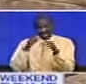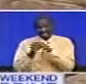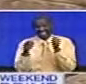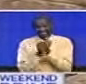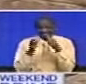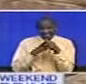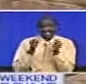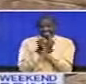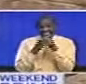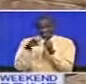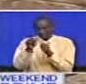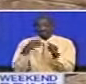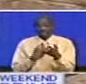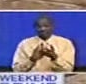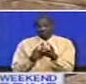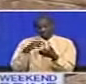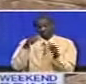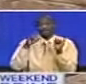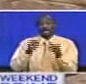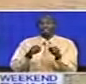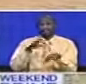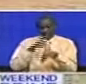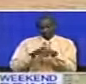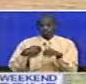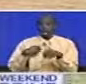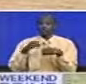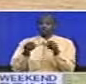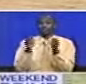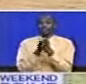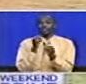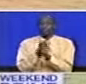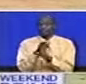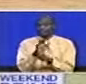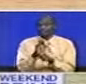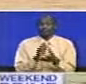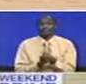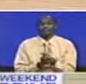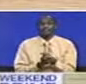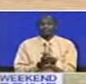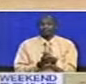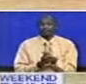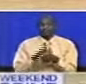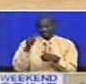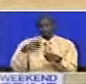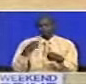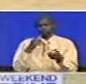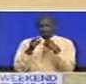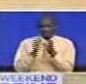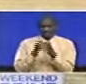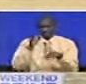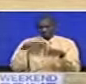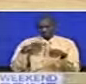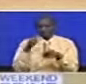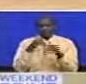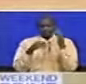17, 16, wachezaji wanaweza pata mahali ambao wanaendelea na career yao. The energetic and youthful players brushing their shoulder with some Kenyan soccer gurus knows